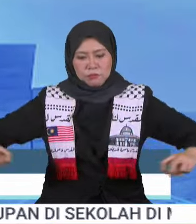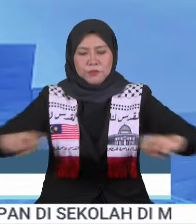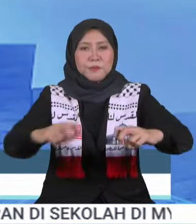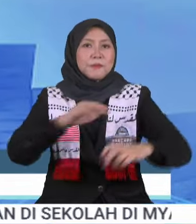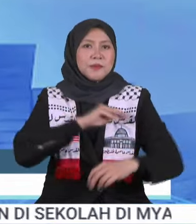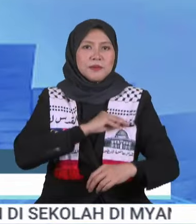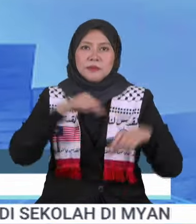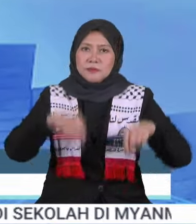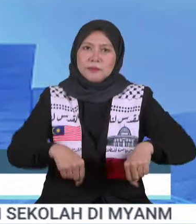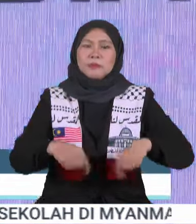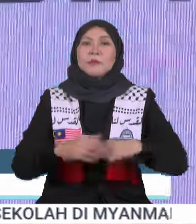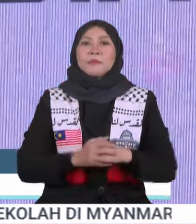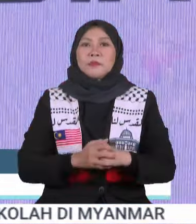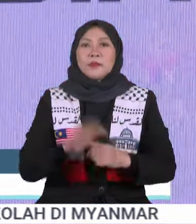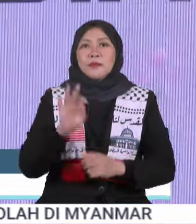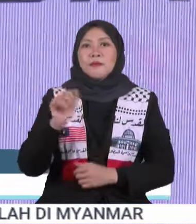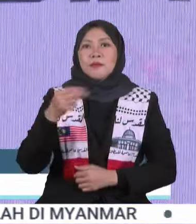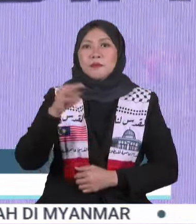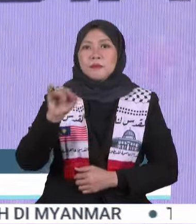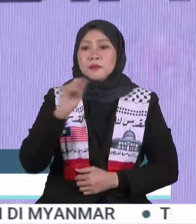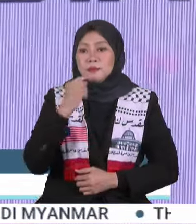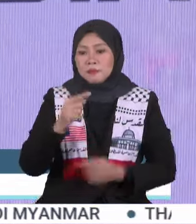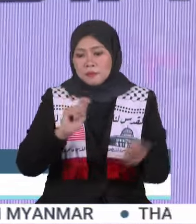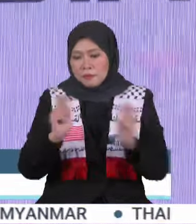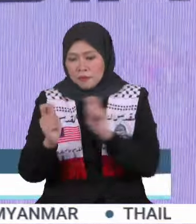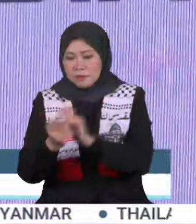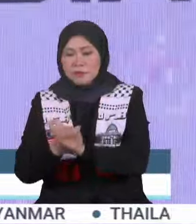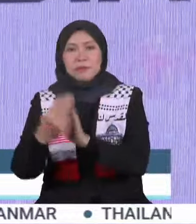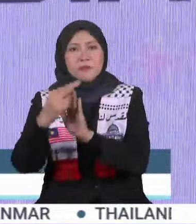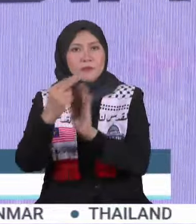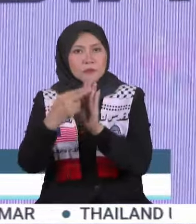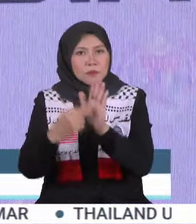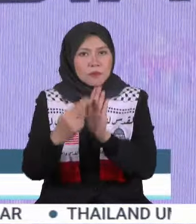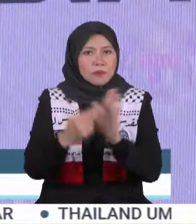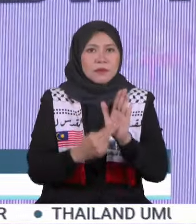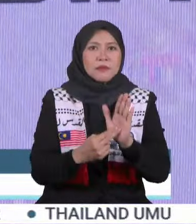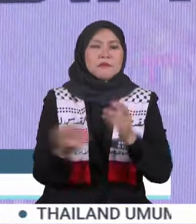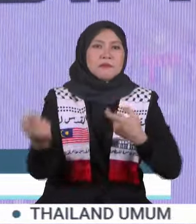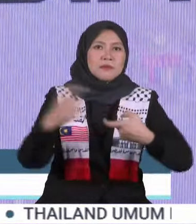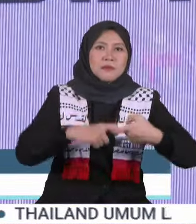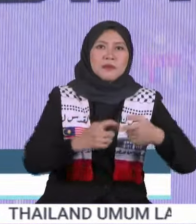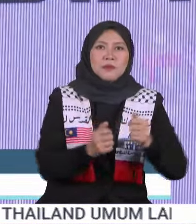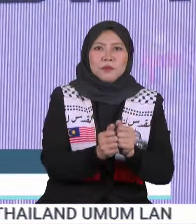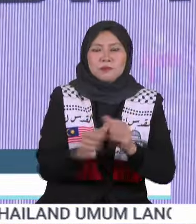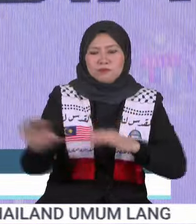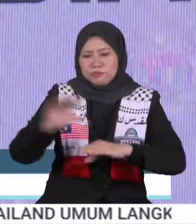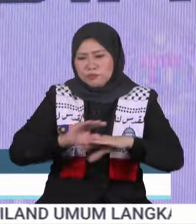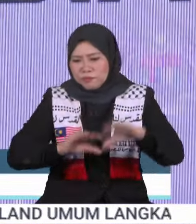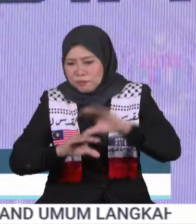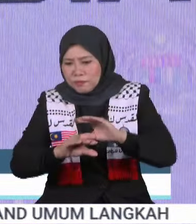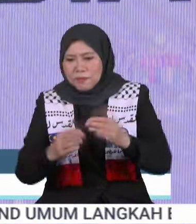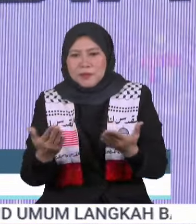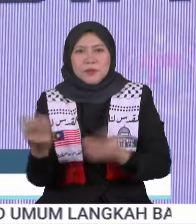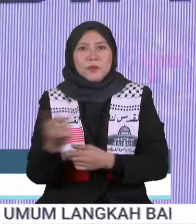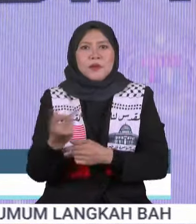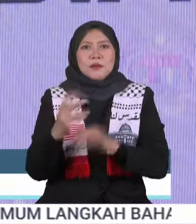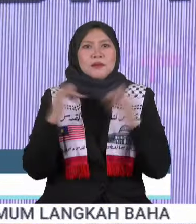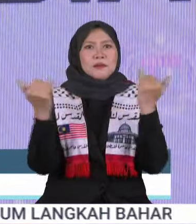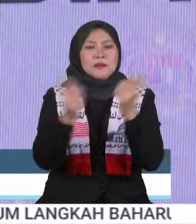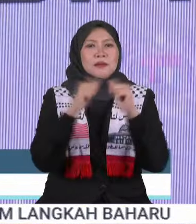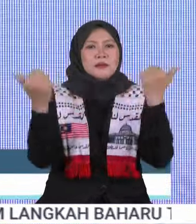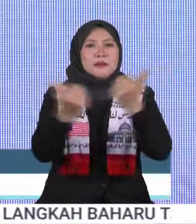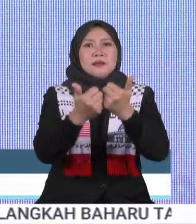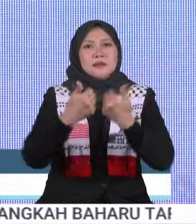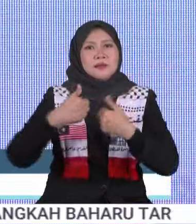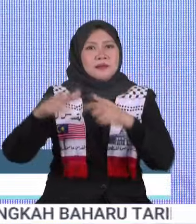ini. Fahmi berkata pindaan RUU itu dijangka dapat merungkai isu membabitkan pertindihan antara dua badan, iaitu